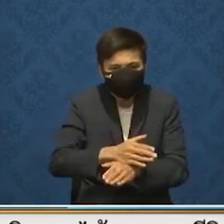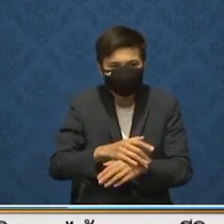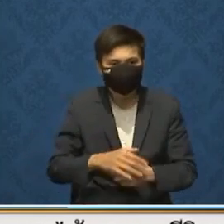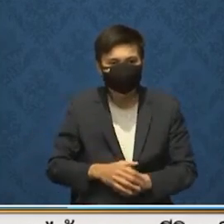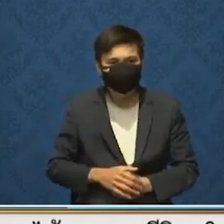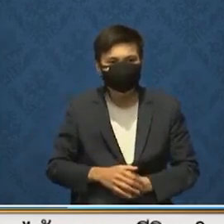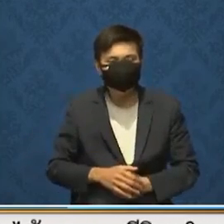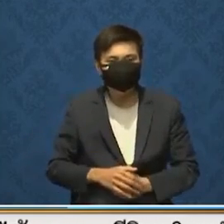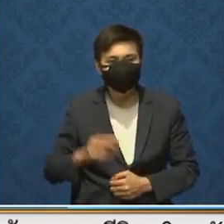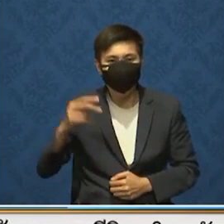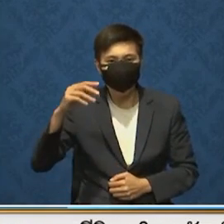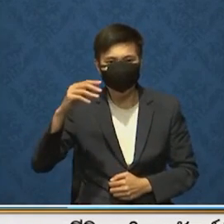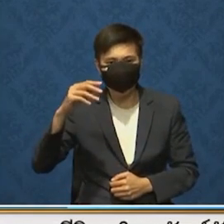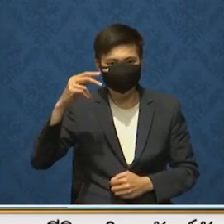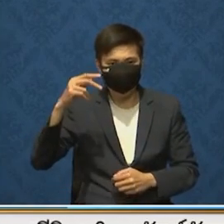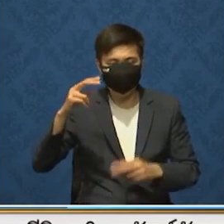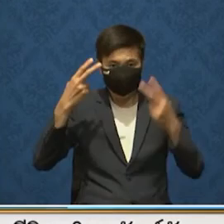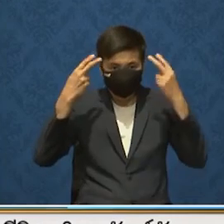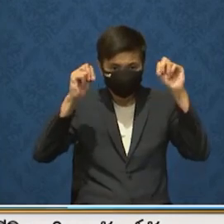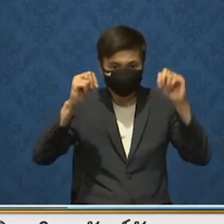พยายุตร! ออกใส่!